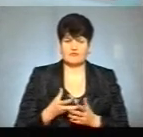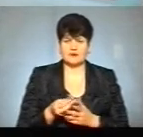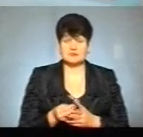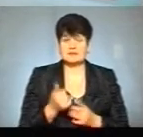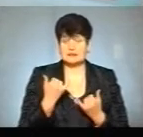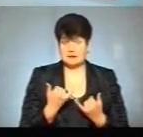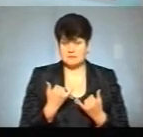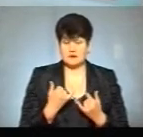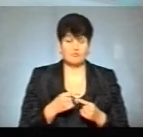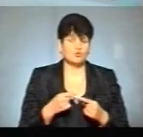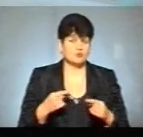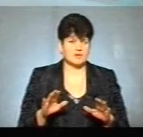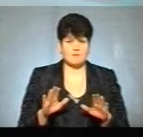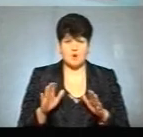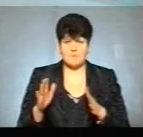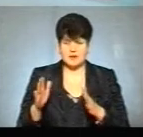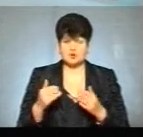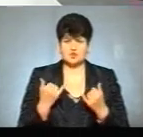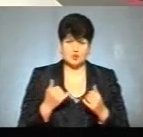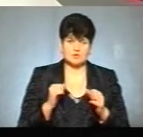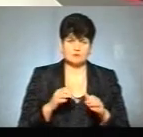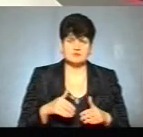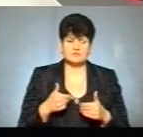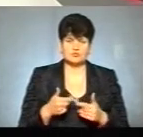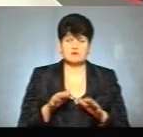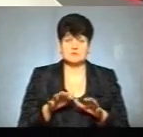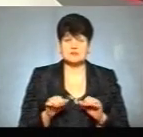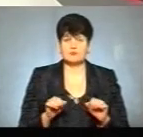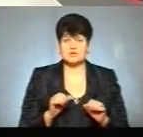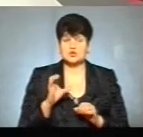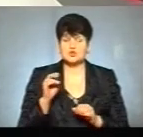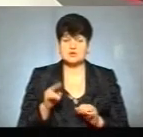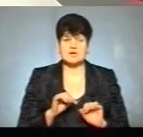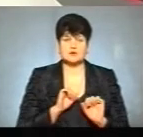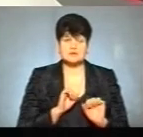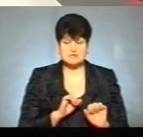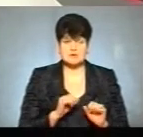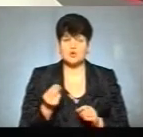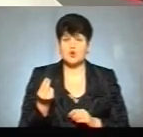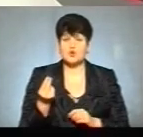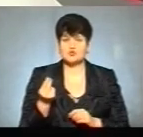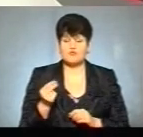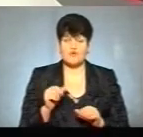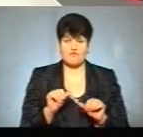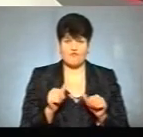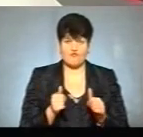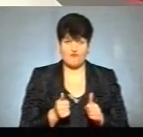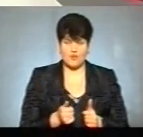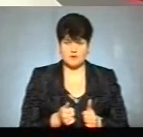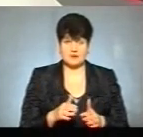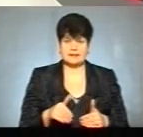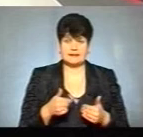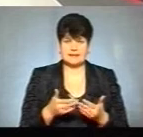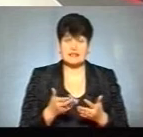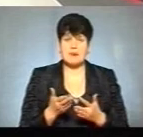тепер вона в будь-який момент сьогодні може звернутися до місцевого управління соціального захисту із грошової форми надання